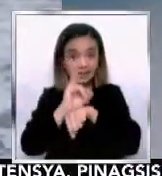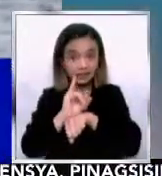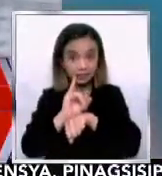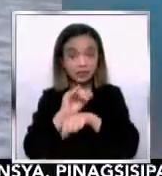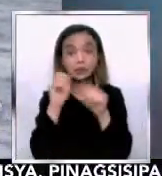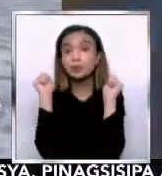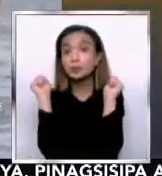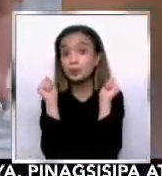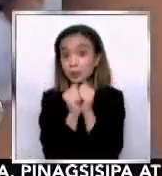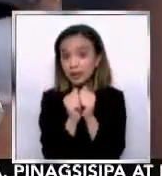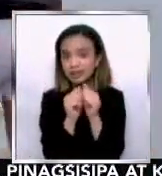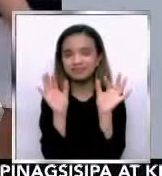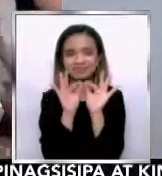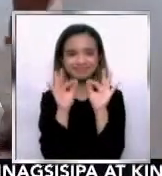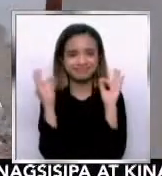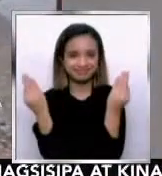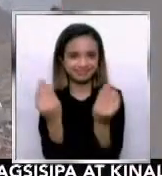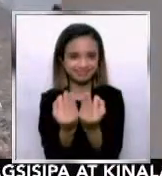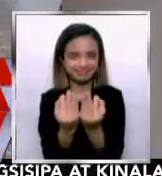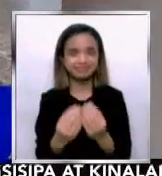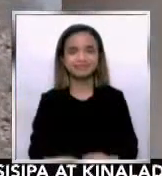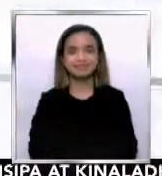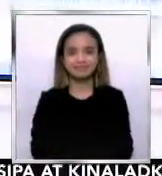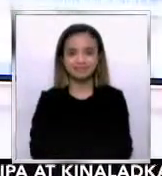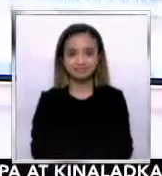kasama ang kanyang pamilya.